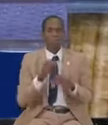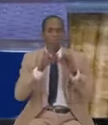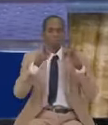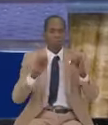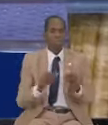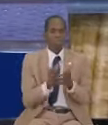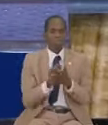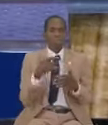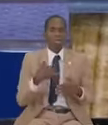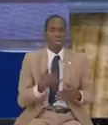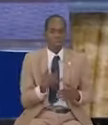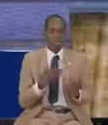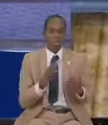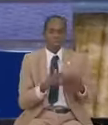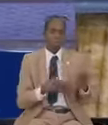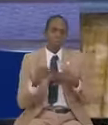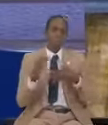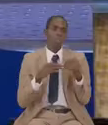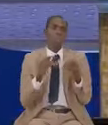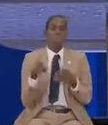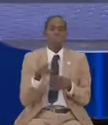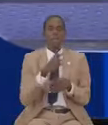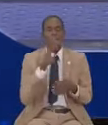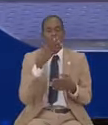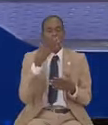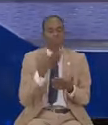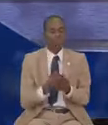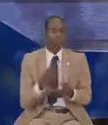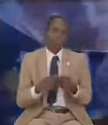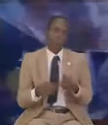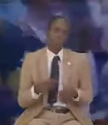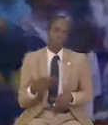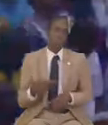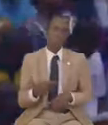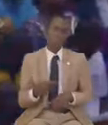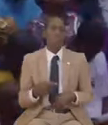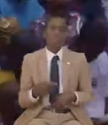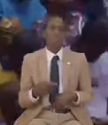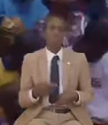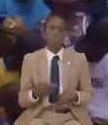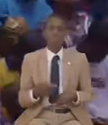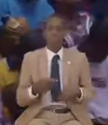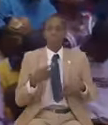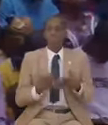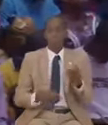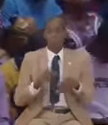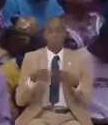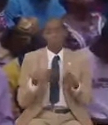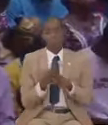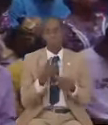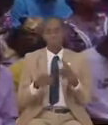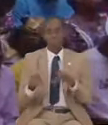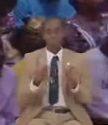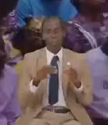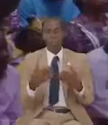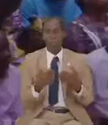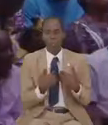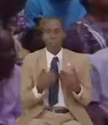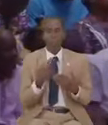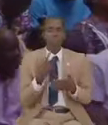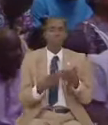ce sont de bons compagnons quel compagnon as-tu quel ami as-tu quelle